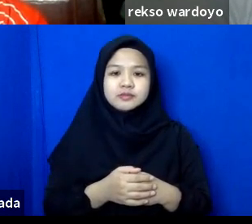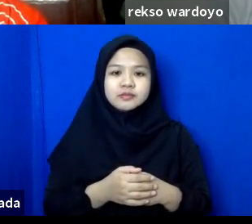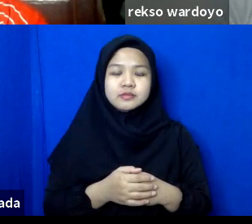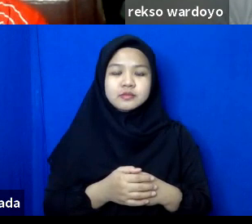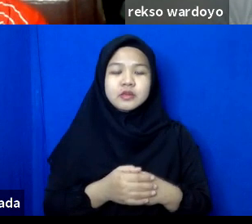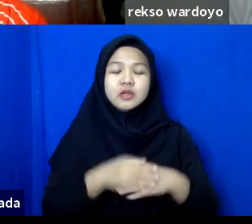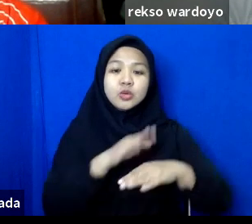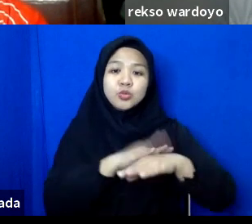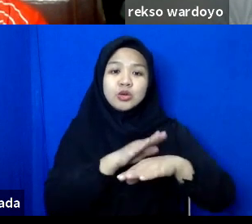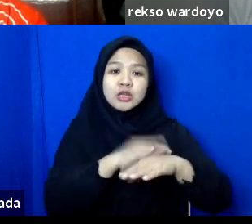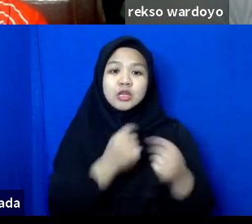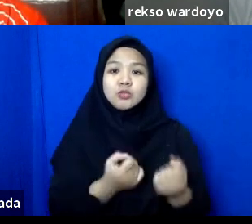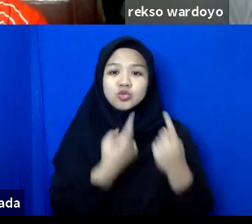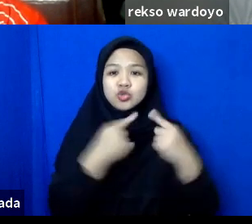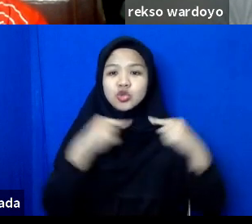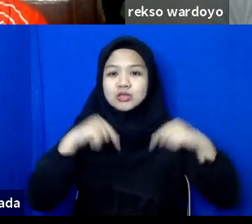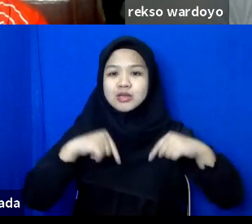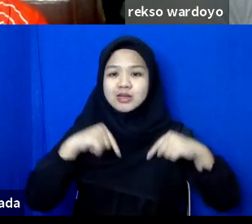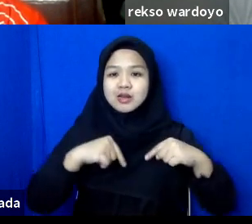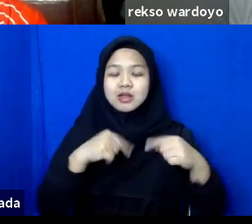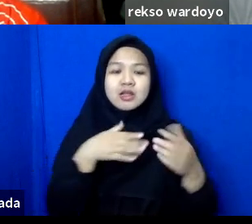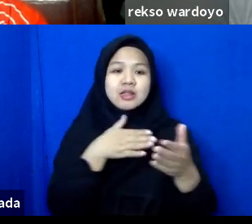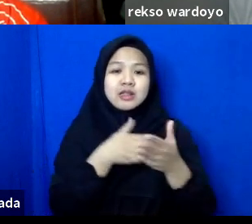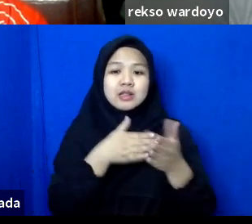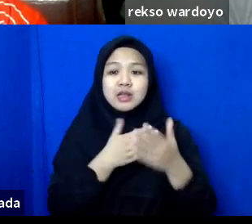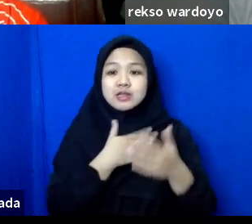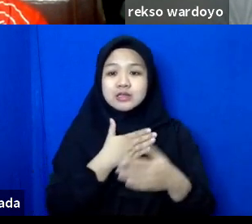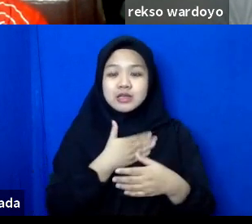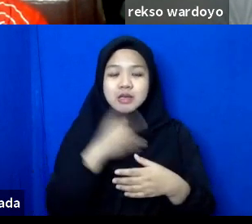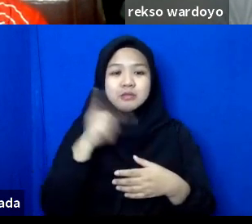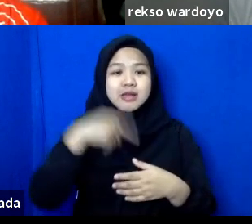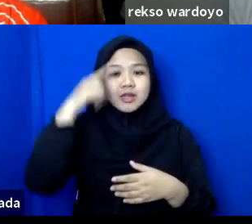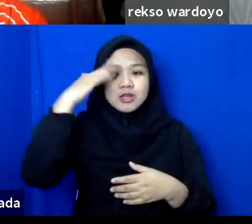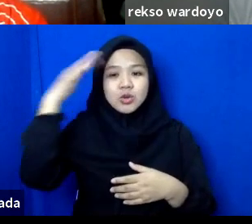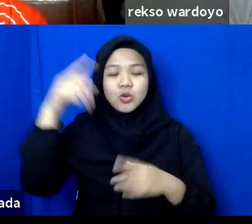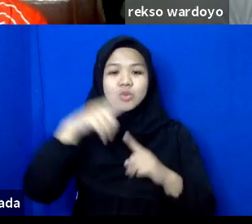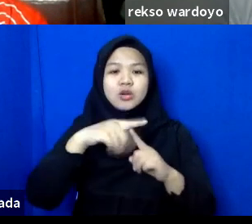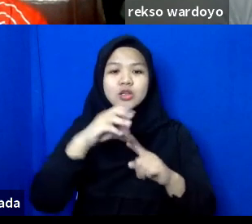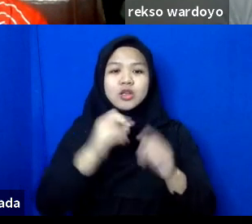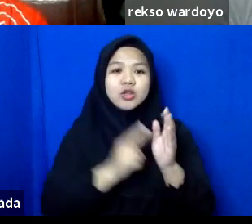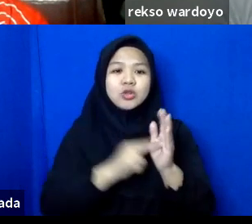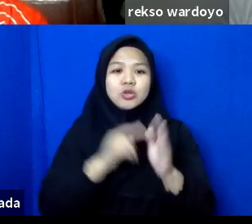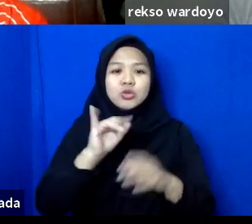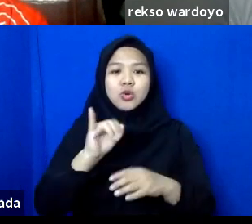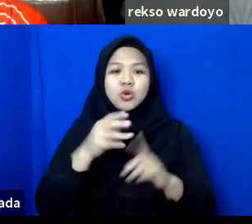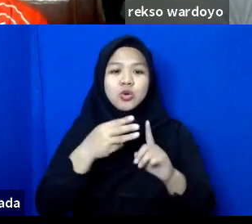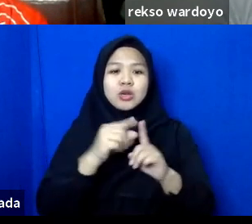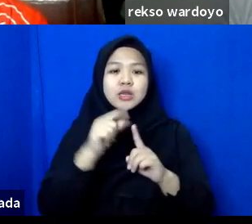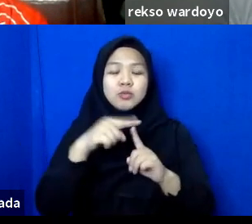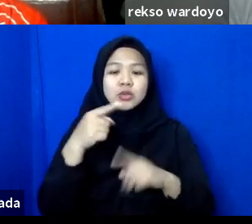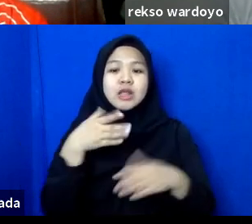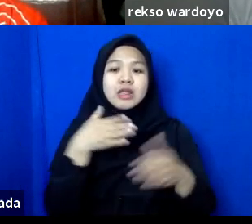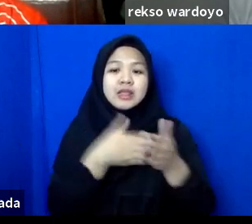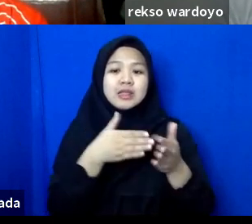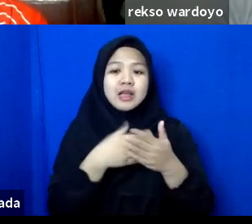budaya yang muncul sekarang tantangan saya menggunakan teorinya ton Ibu tadi tantangan kita